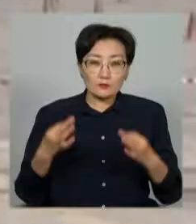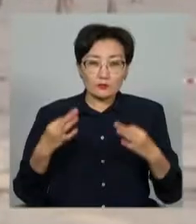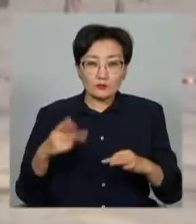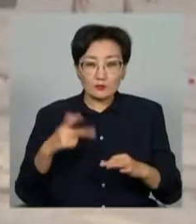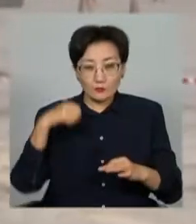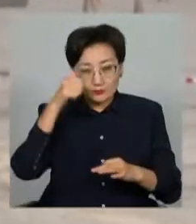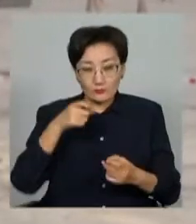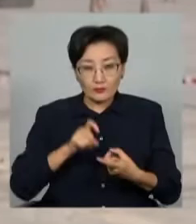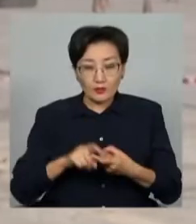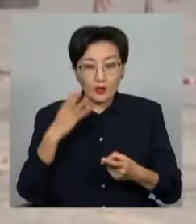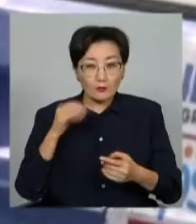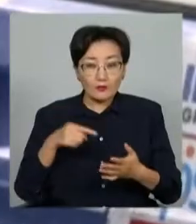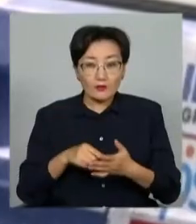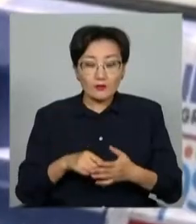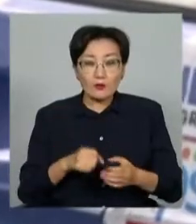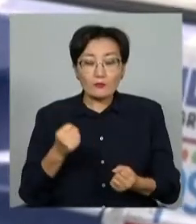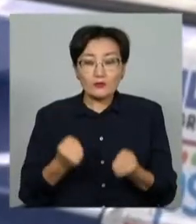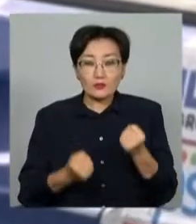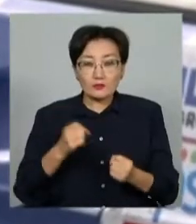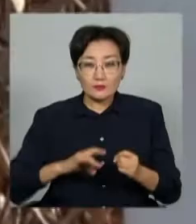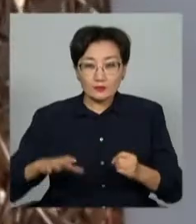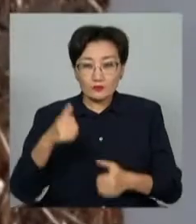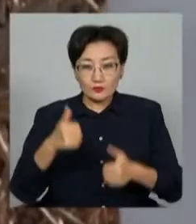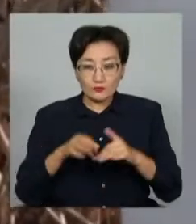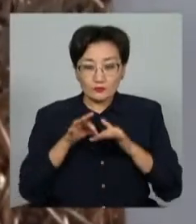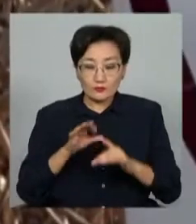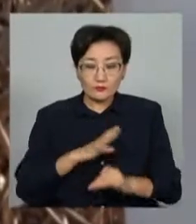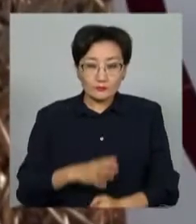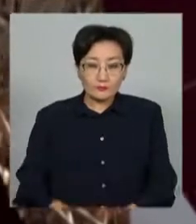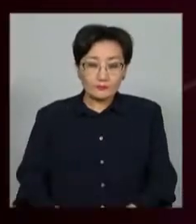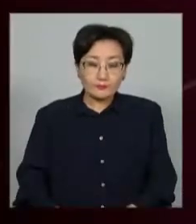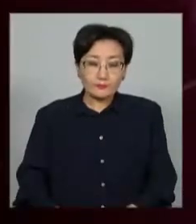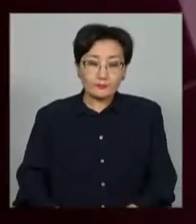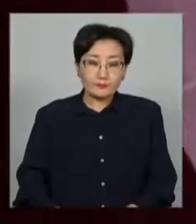Тәуелсіздіктің 30 жылдығына орай Алматыда автобиатлоннан республикалық турнир өтті.